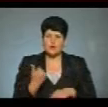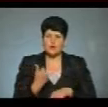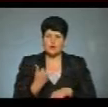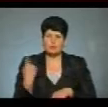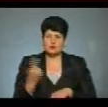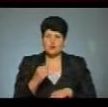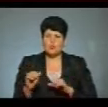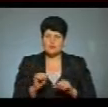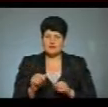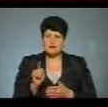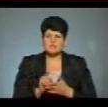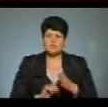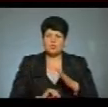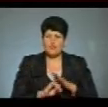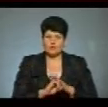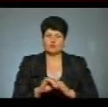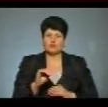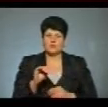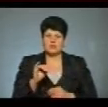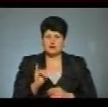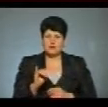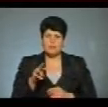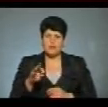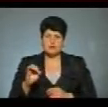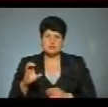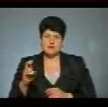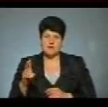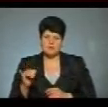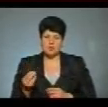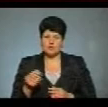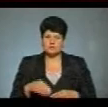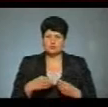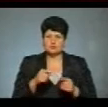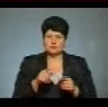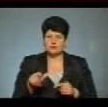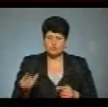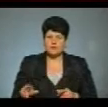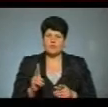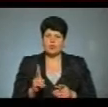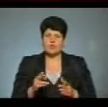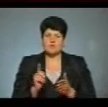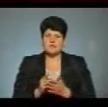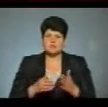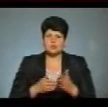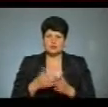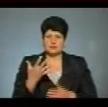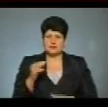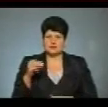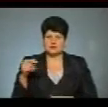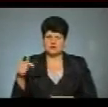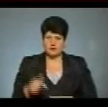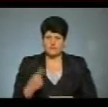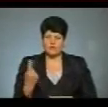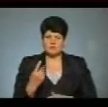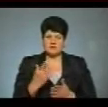пенсійного фонду Ігор Москалик. За його словами, гроші нарахують тим людям, пенсія яких не перевищує 5 тисяч гривень. В області таких осіб